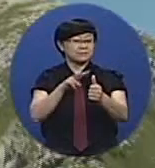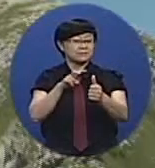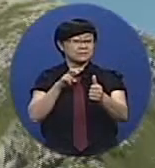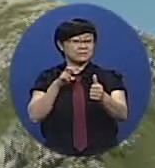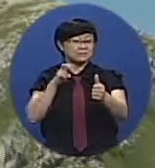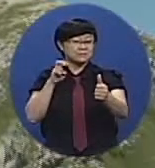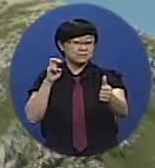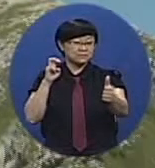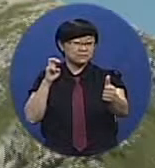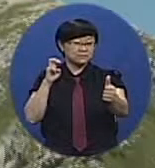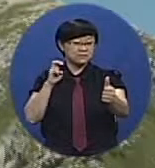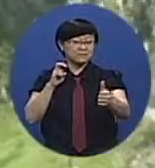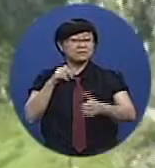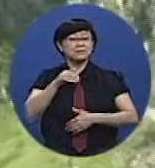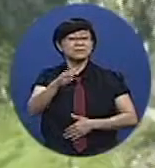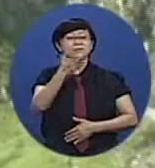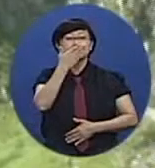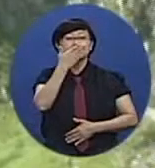거니 미워졌다고